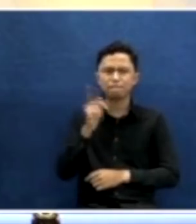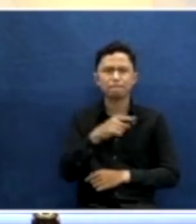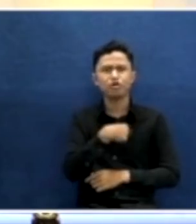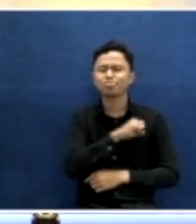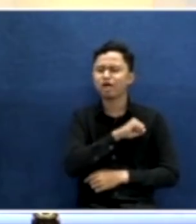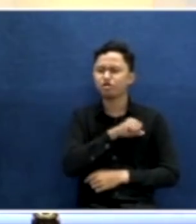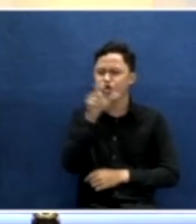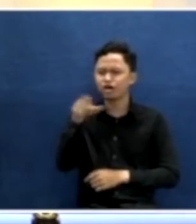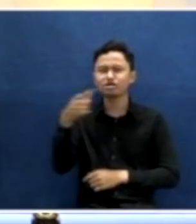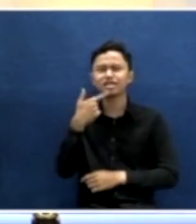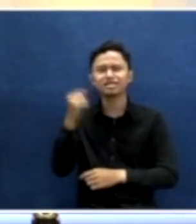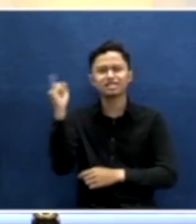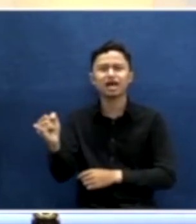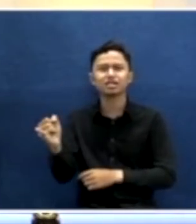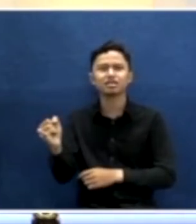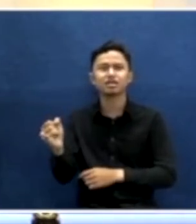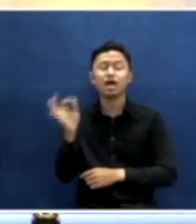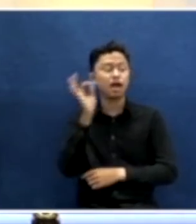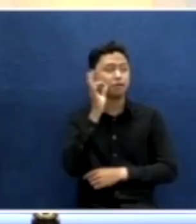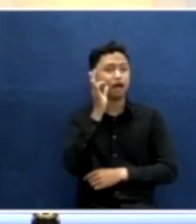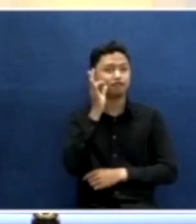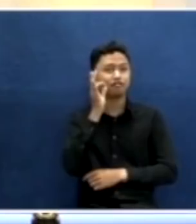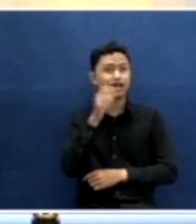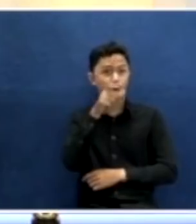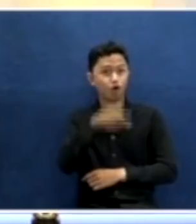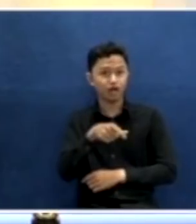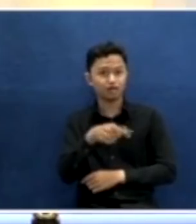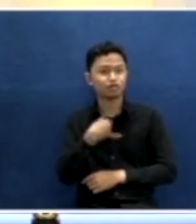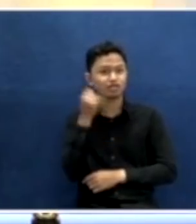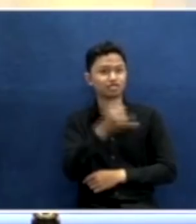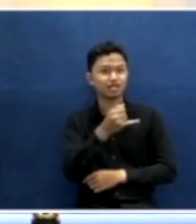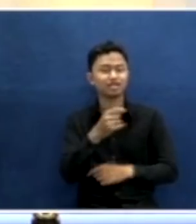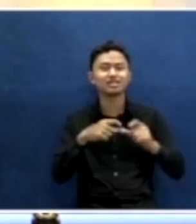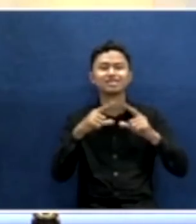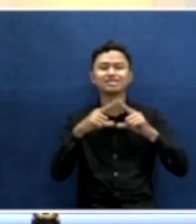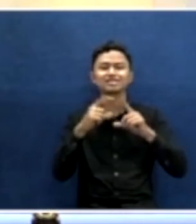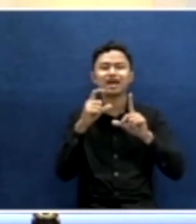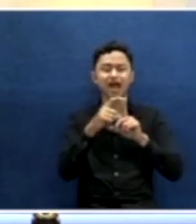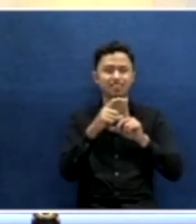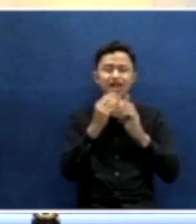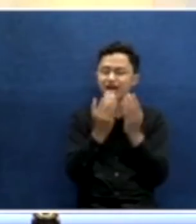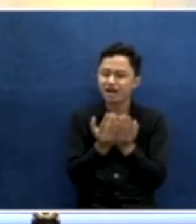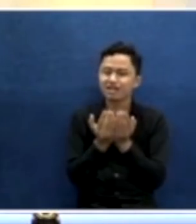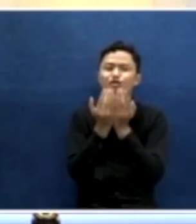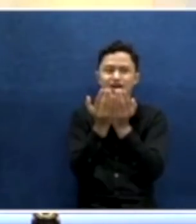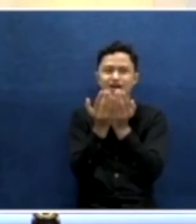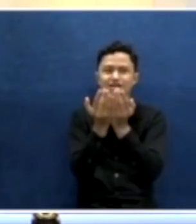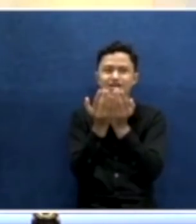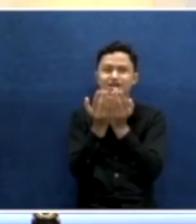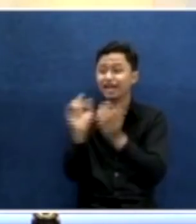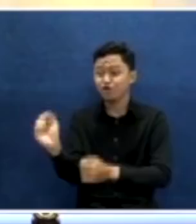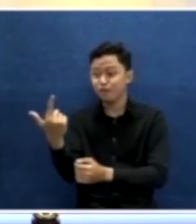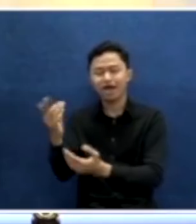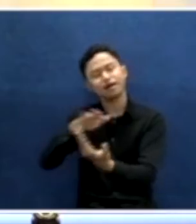mendoakannya Oke Maaf ya ada orang yang dholimi saat bin Abi waqqash itu didoakan saat untuk mengundang selesai kelar hidupnya